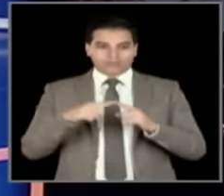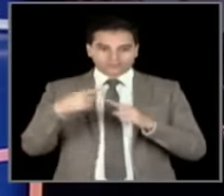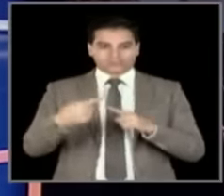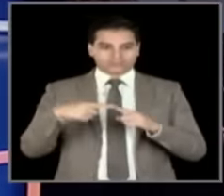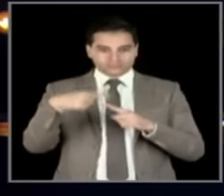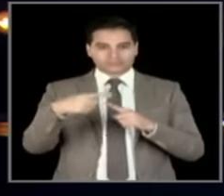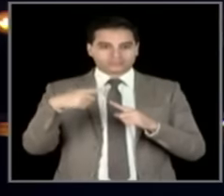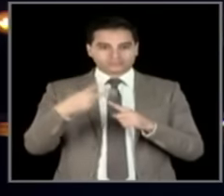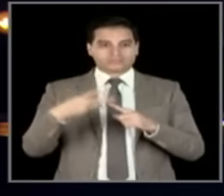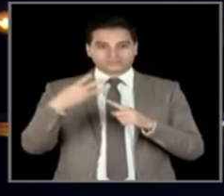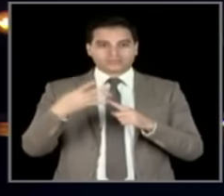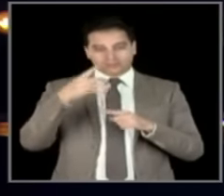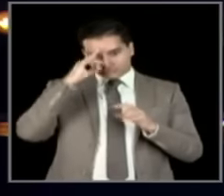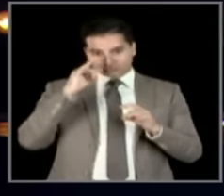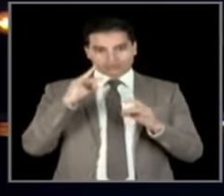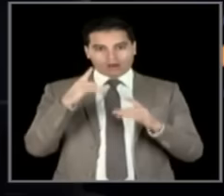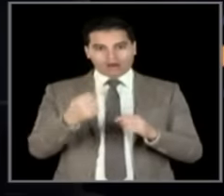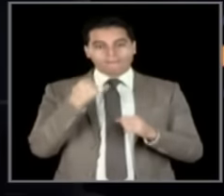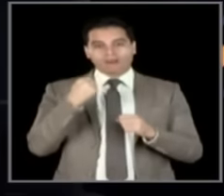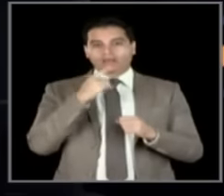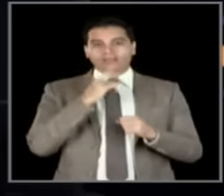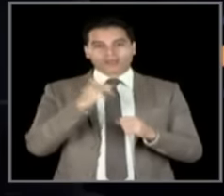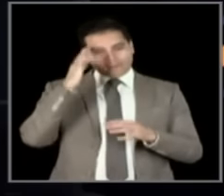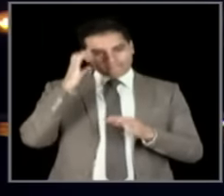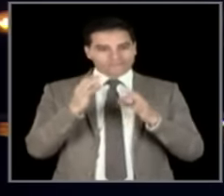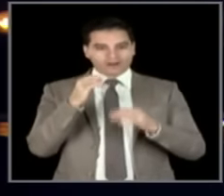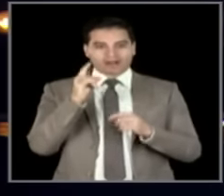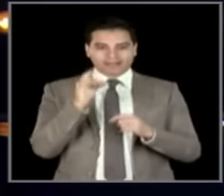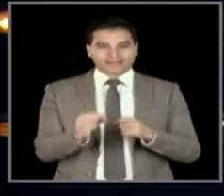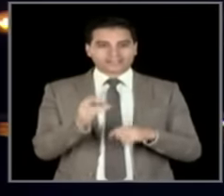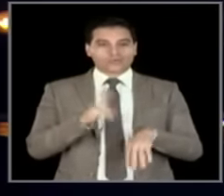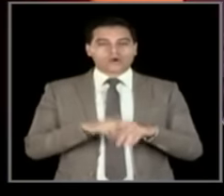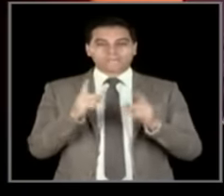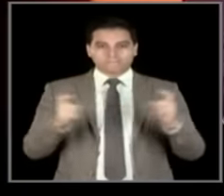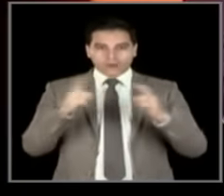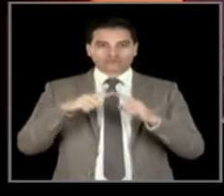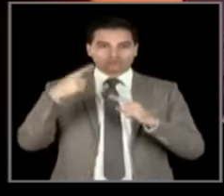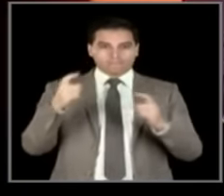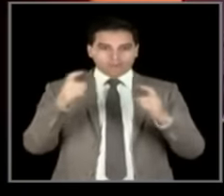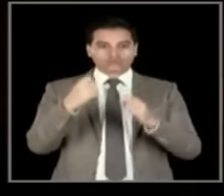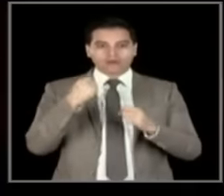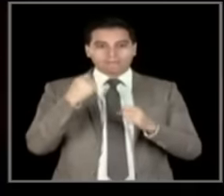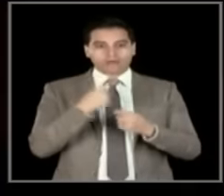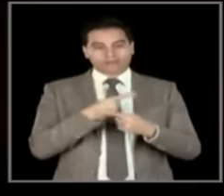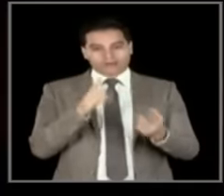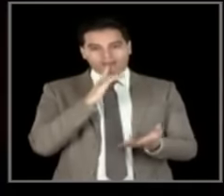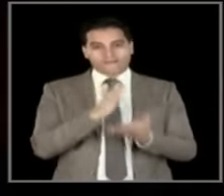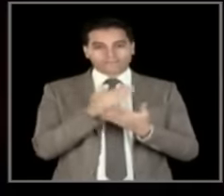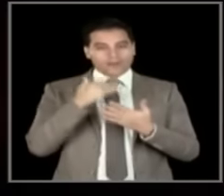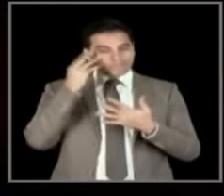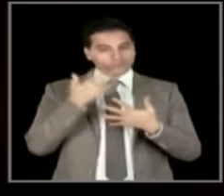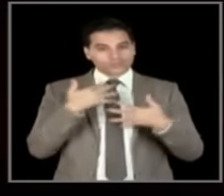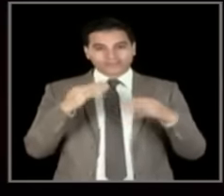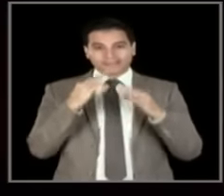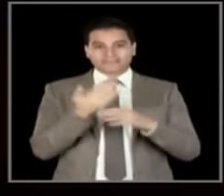بذاتها تمام هو ده البطل بيفكر كده طبعا ماتش ماتش وكل ماتش بطوله تمام انا مبسوط جدا